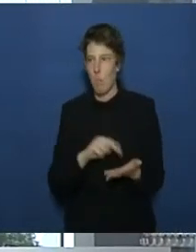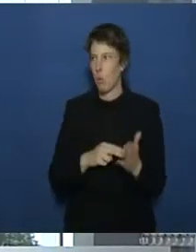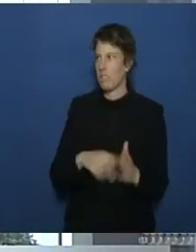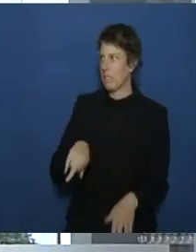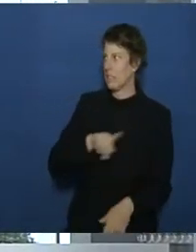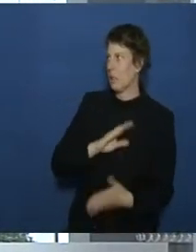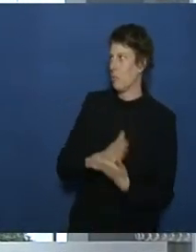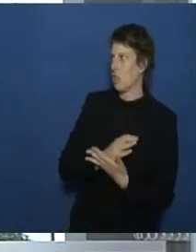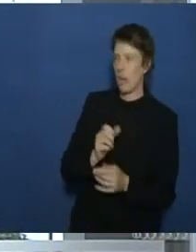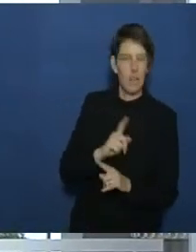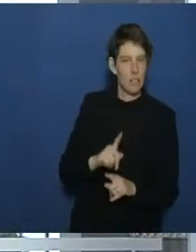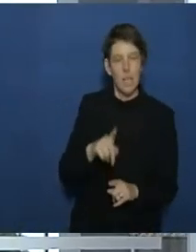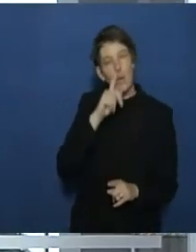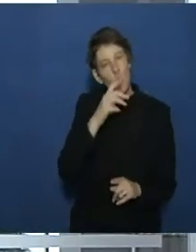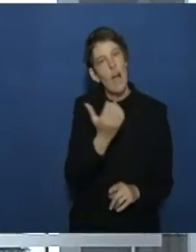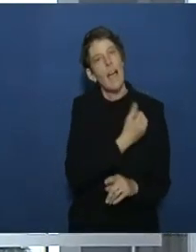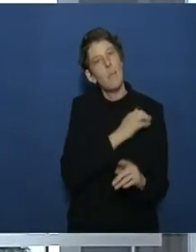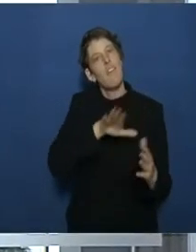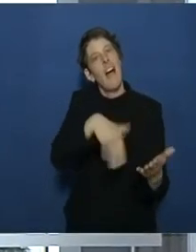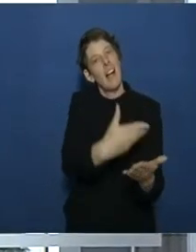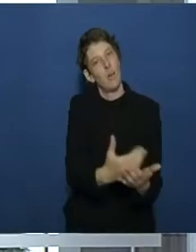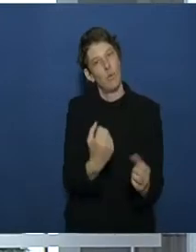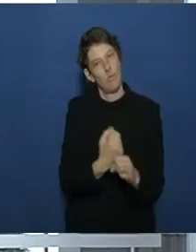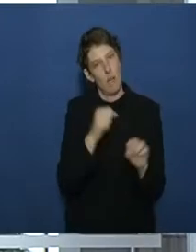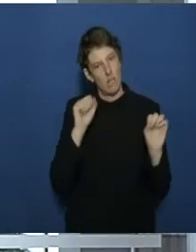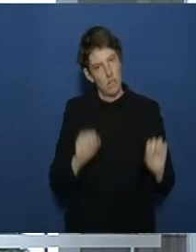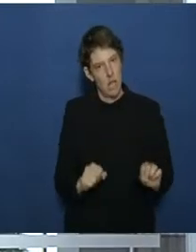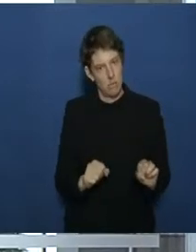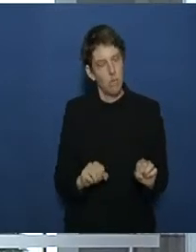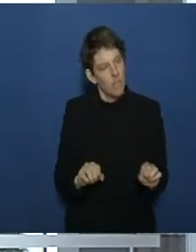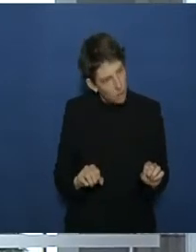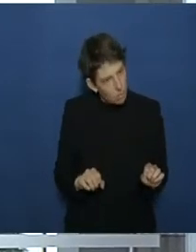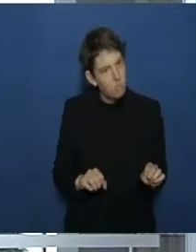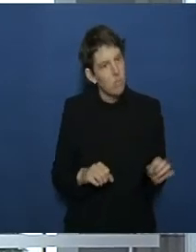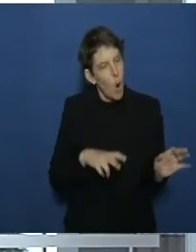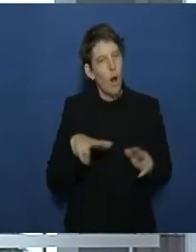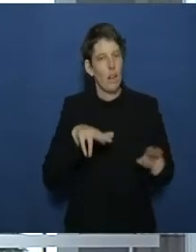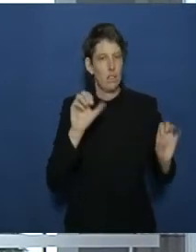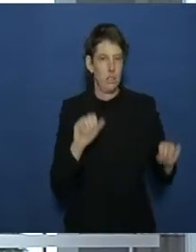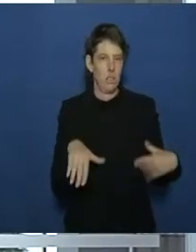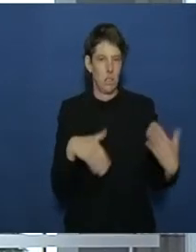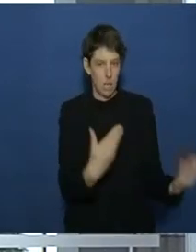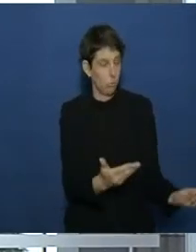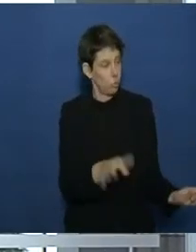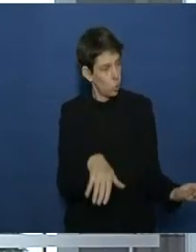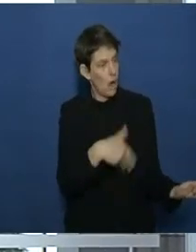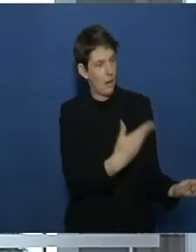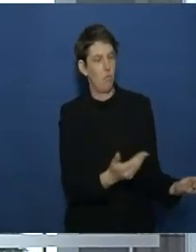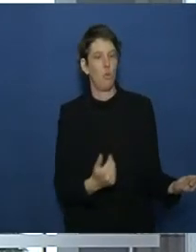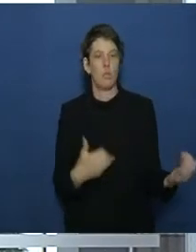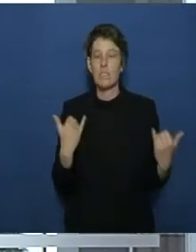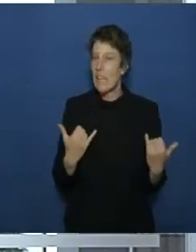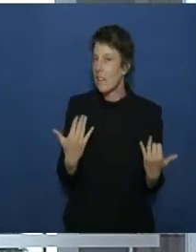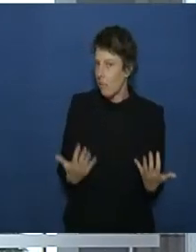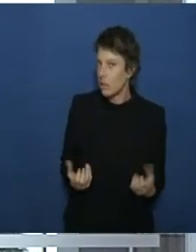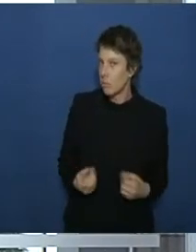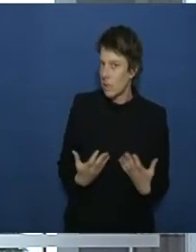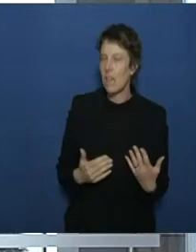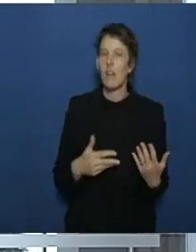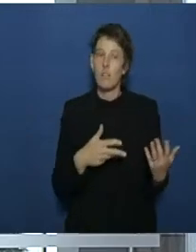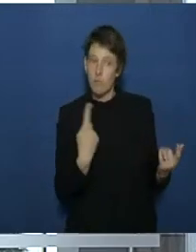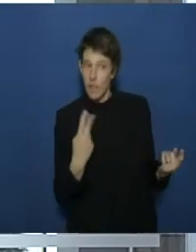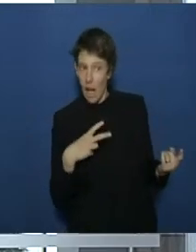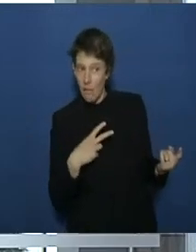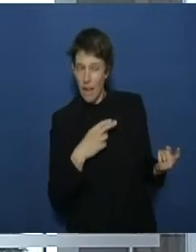sondern sie kann nur ein Impfangebot grundsätzlich möglich machen. Und das ist das, was geschieht jetzt nach der erwarteten